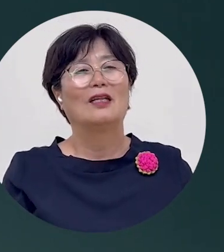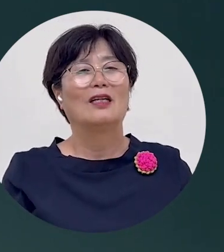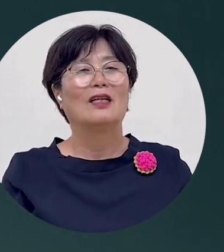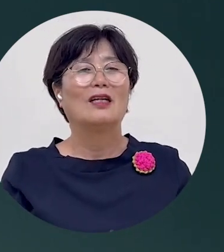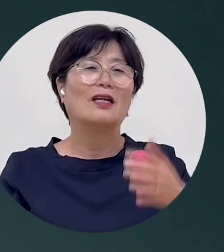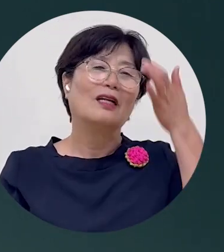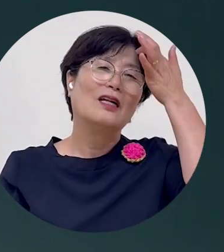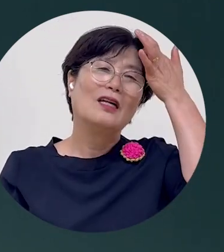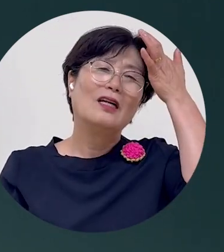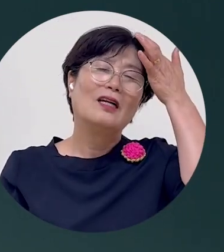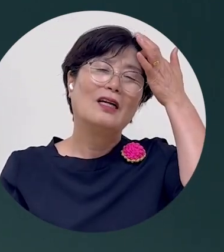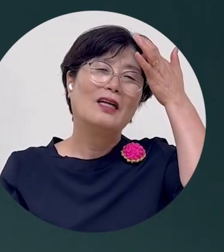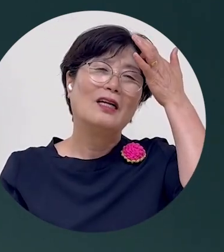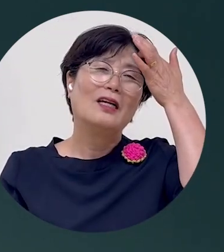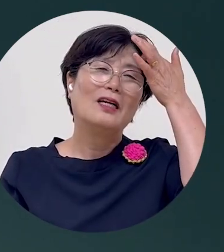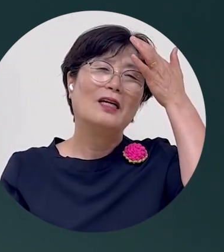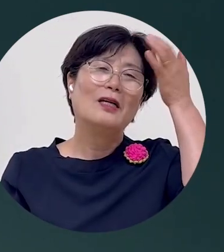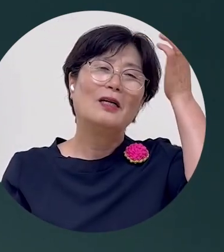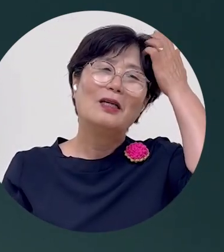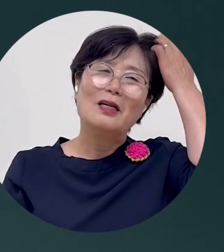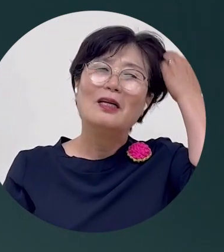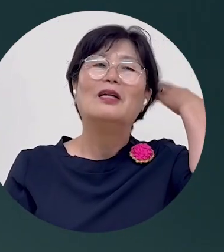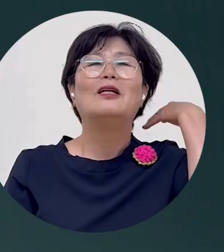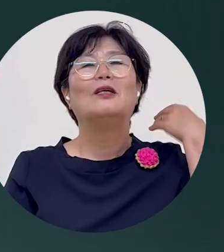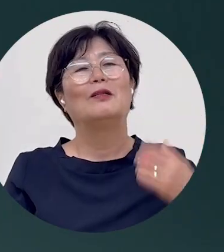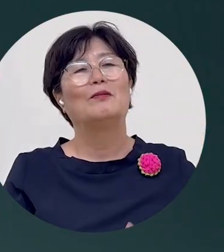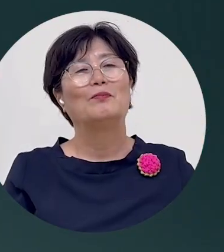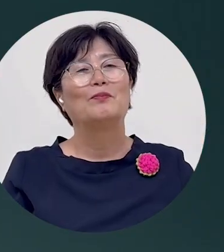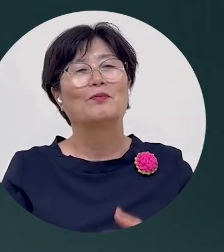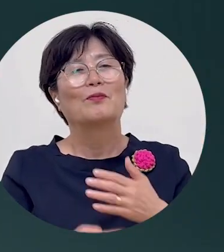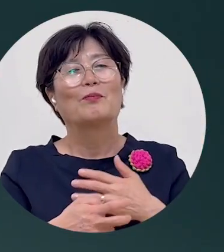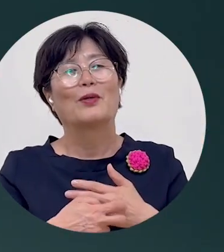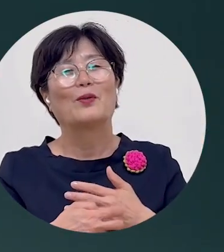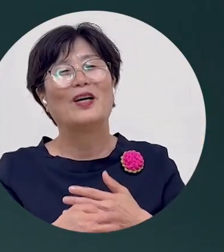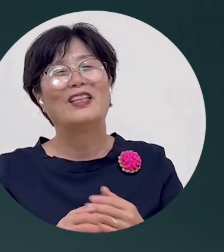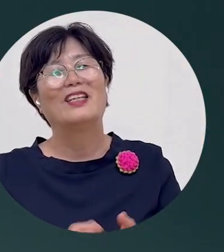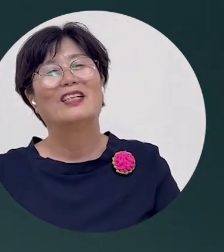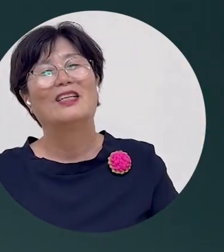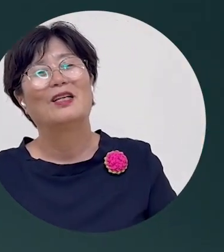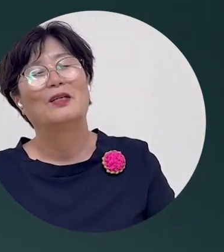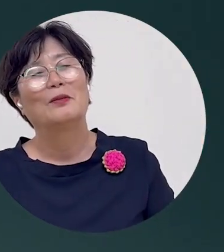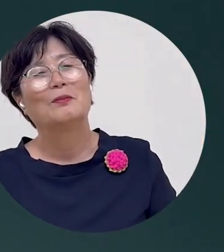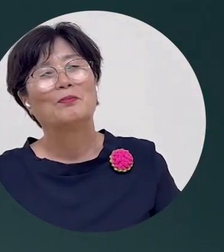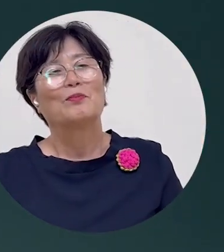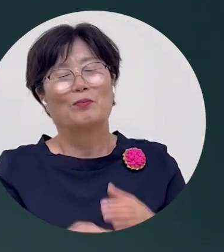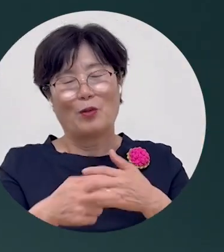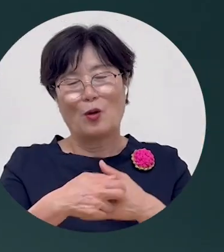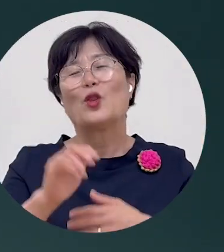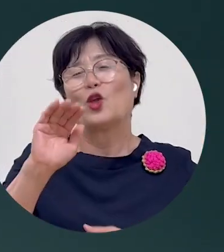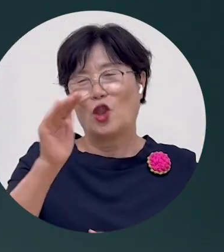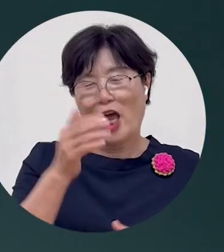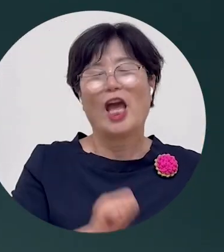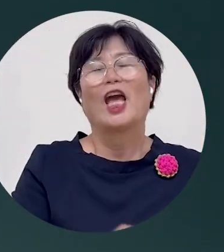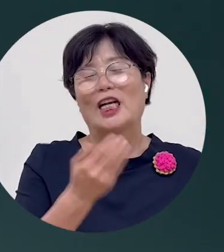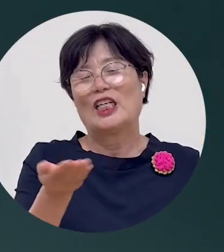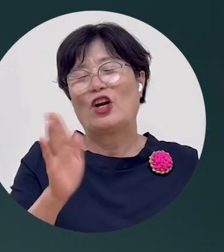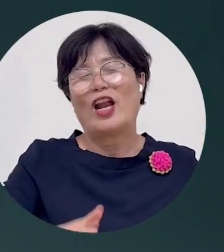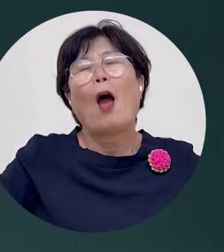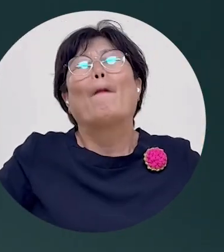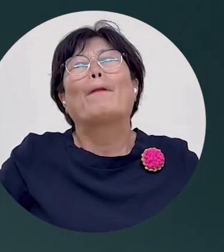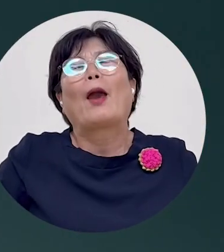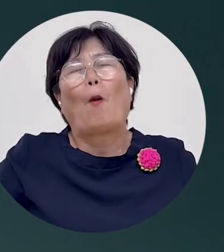2, 3, 2, 3 뭐라고 하겠어요? 병원도 되지만 배꼽이라